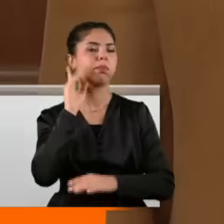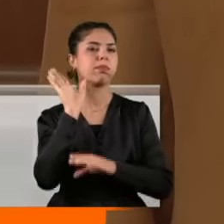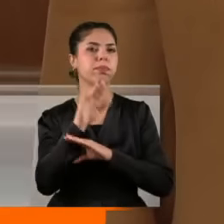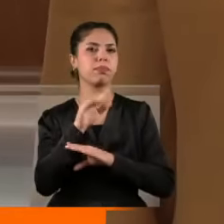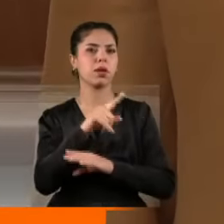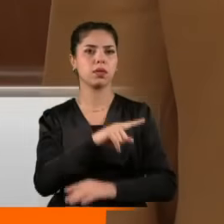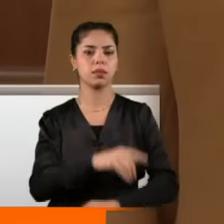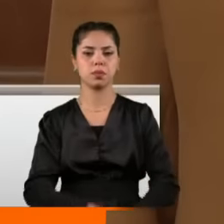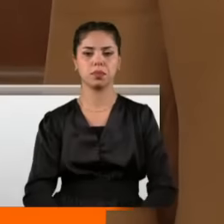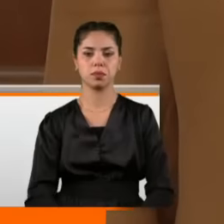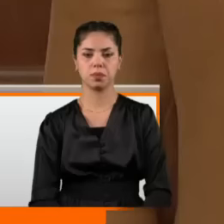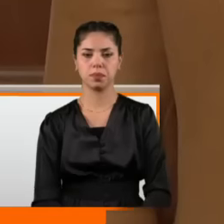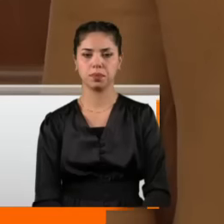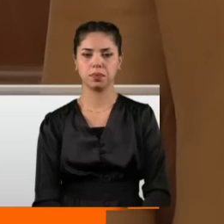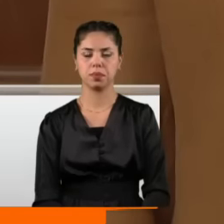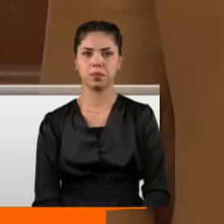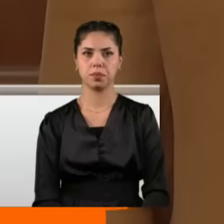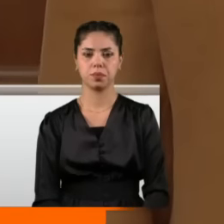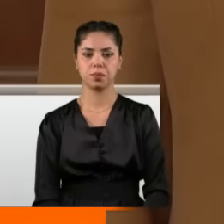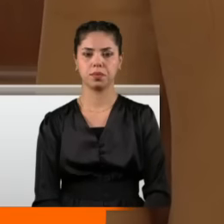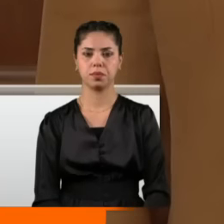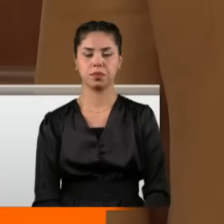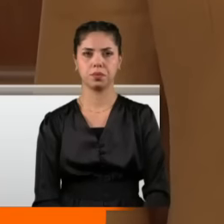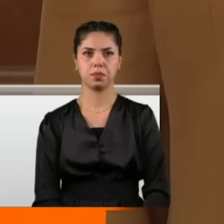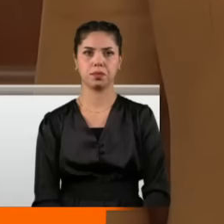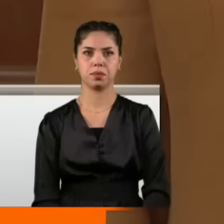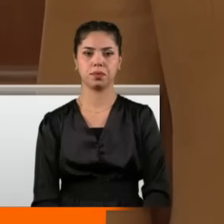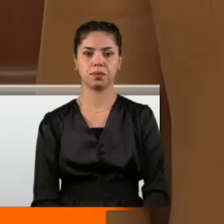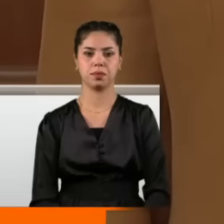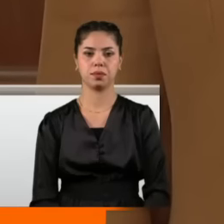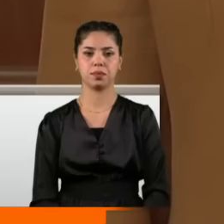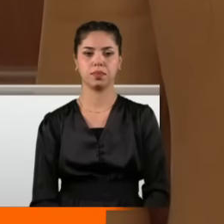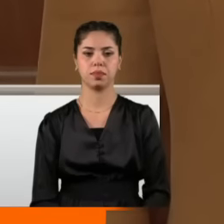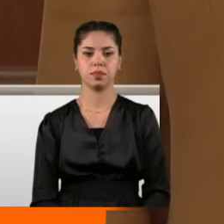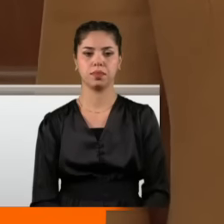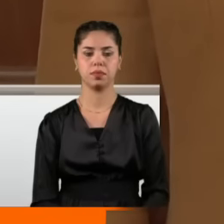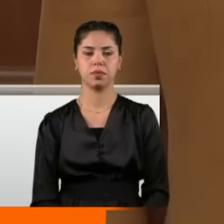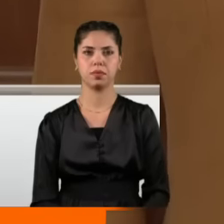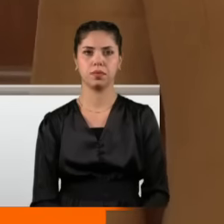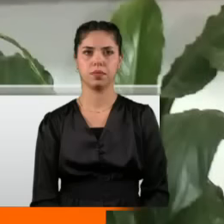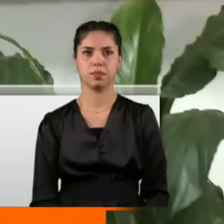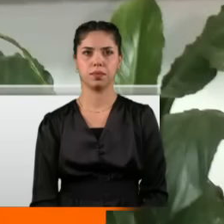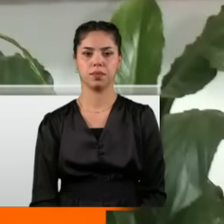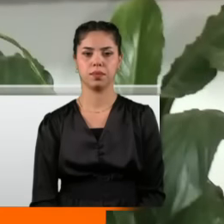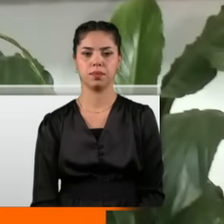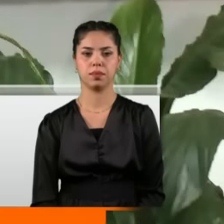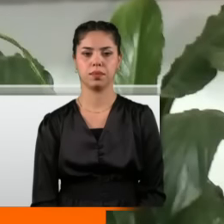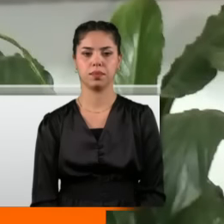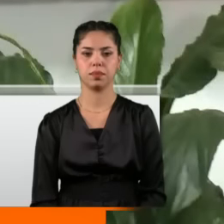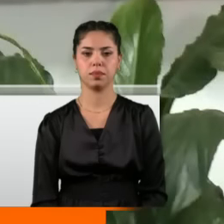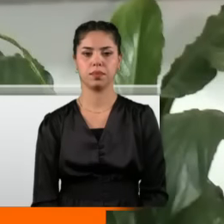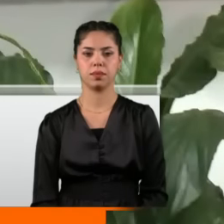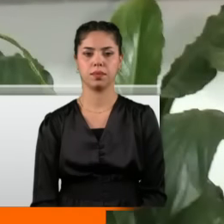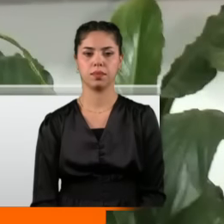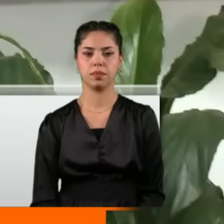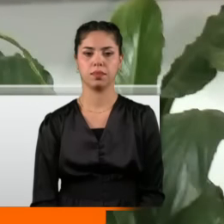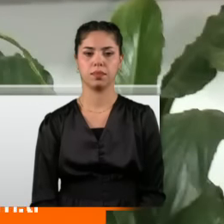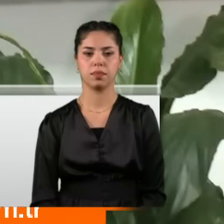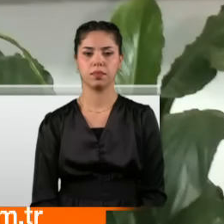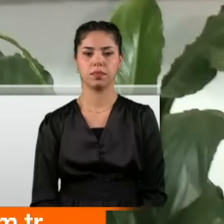tutumu almayı burada beklediğimizi, bir özür beklediğimizi ifade etmek istiyorum. Esenyurt'ta